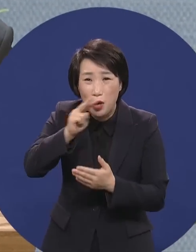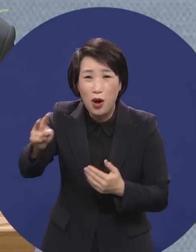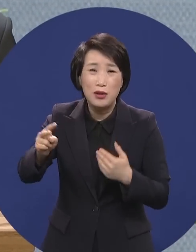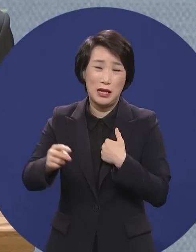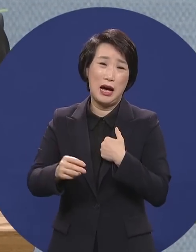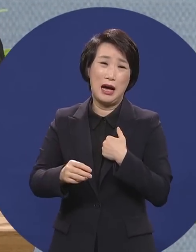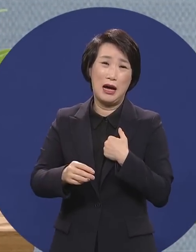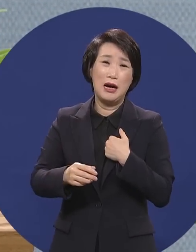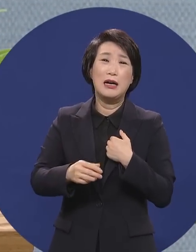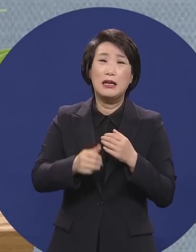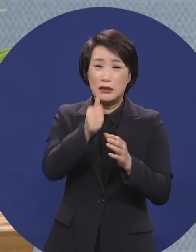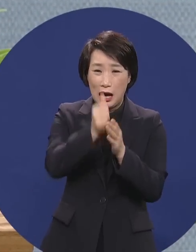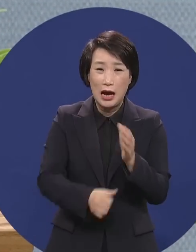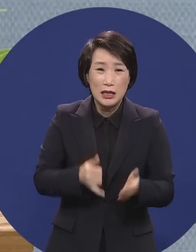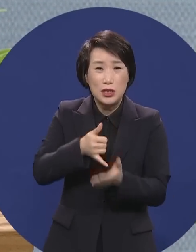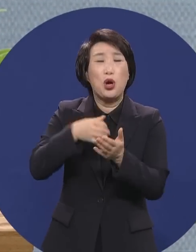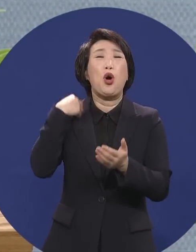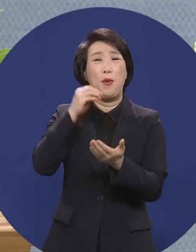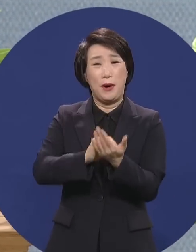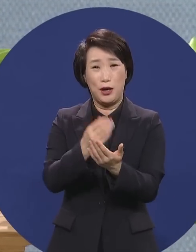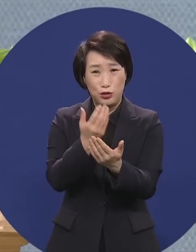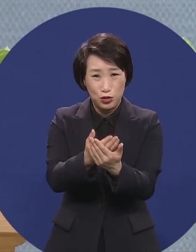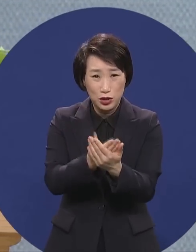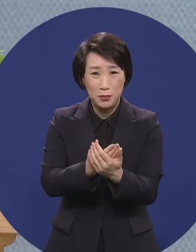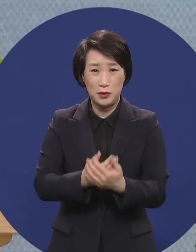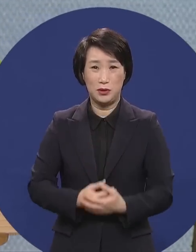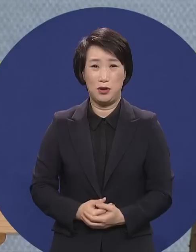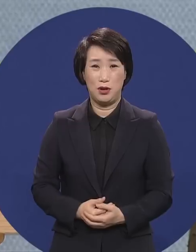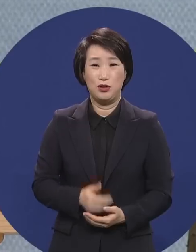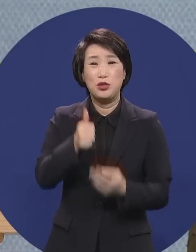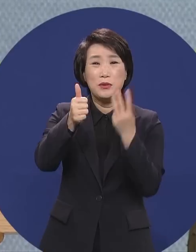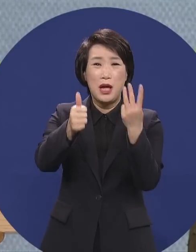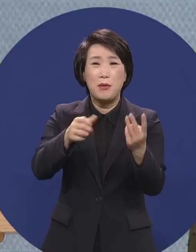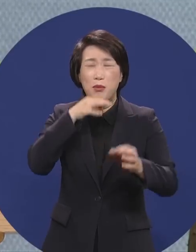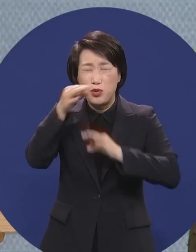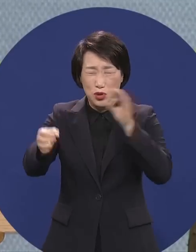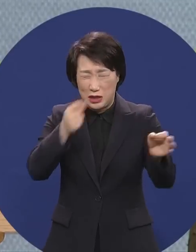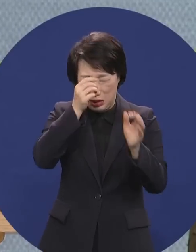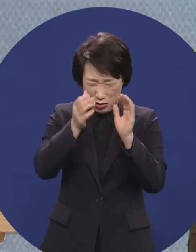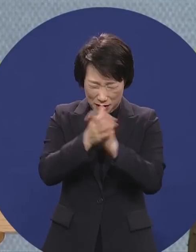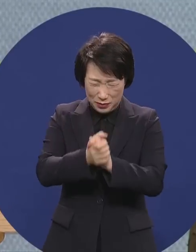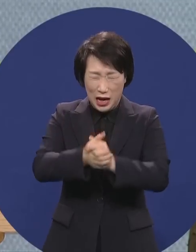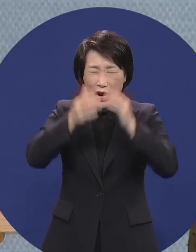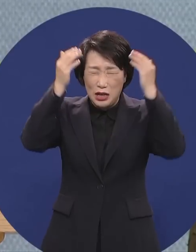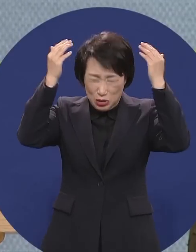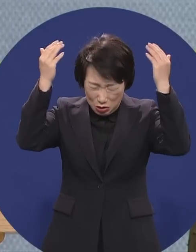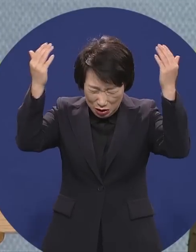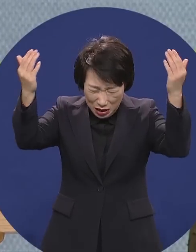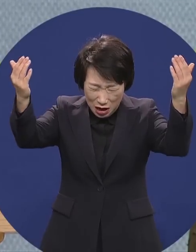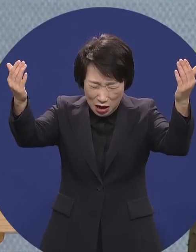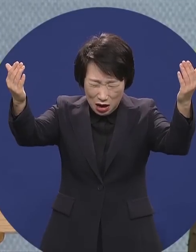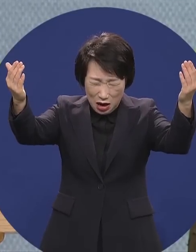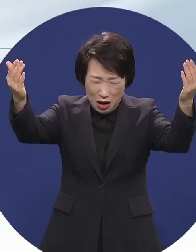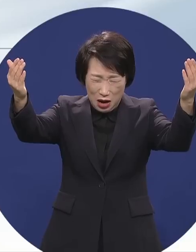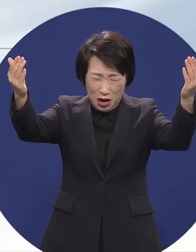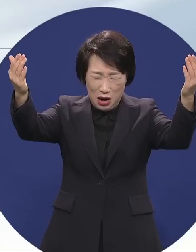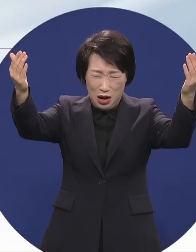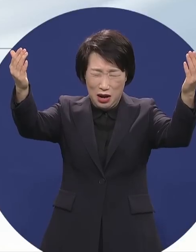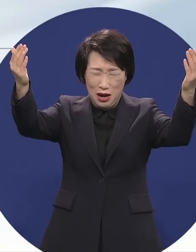성령이여 나의 타락한 인격을 회복시켜 주시옵소서. 주여 삼창하고 기도하겠습니다. 주여